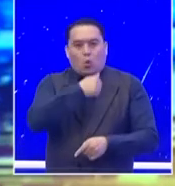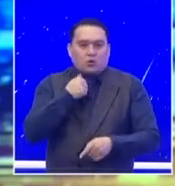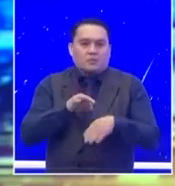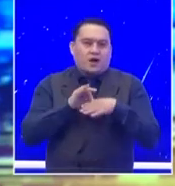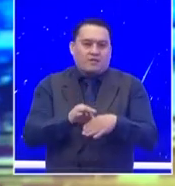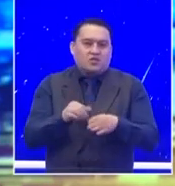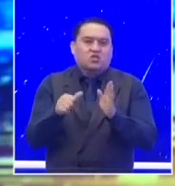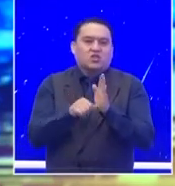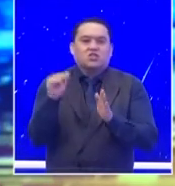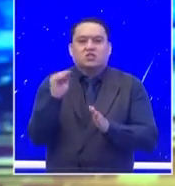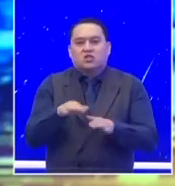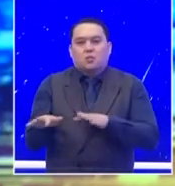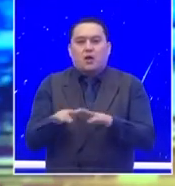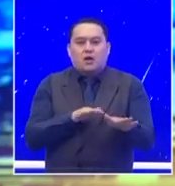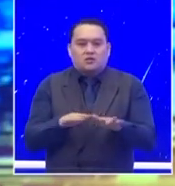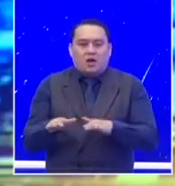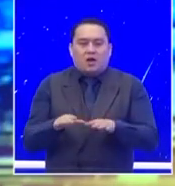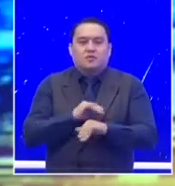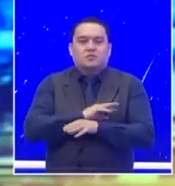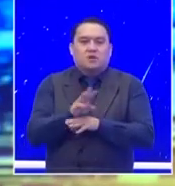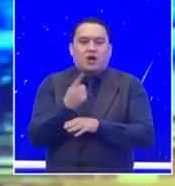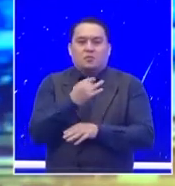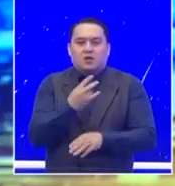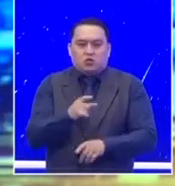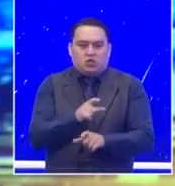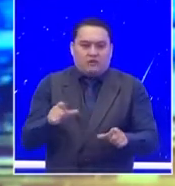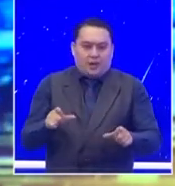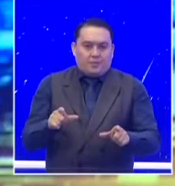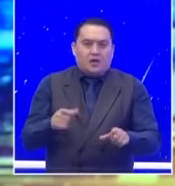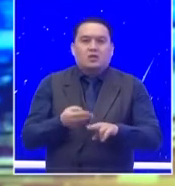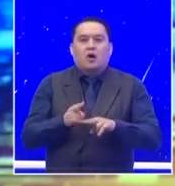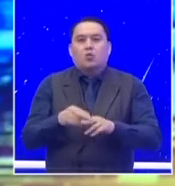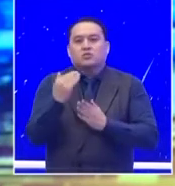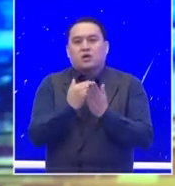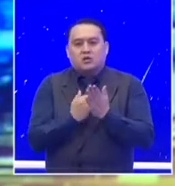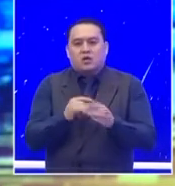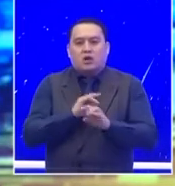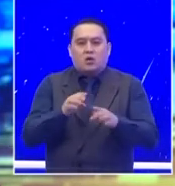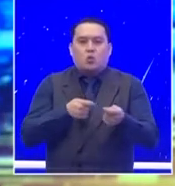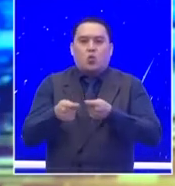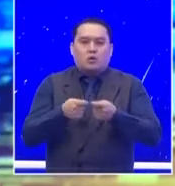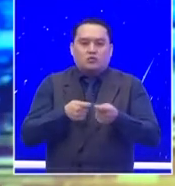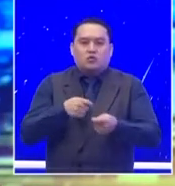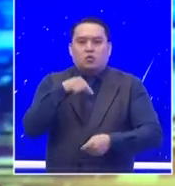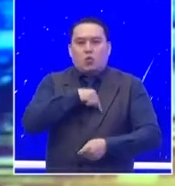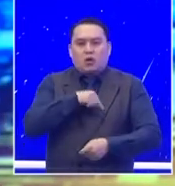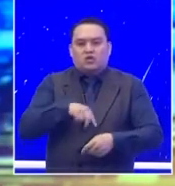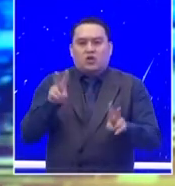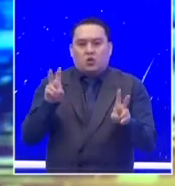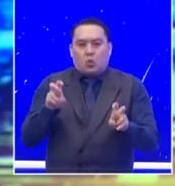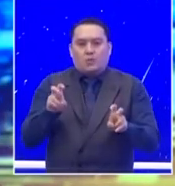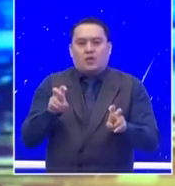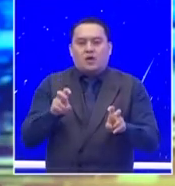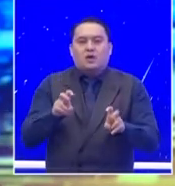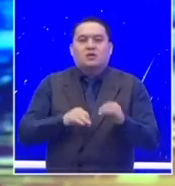Проведено свыше 6000 мероприятий с охватом в 1 миллион человек. Такой статистикой поделилось руководство центра «Рухани